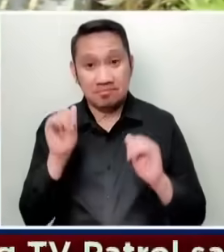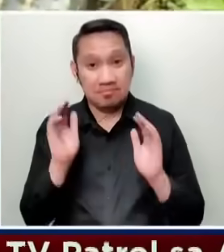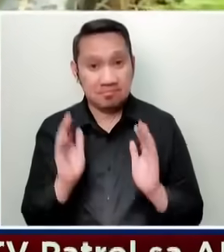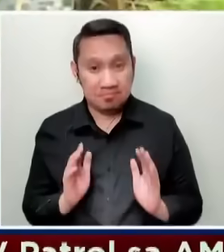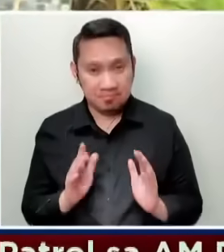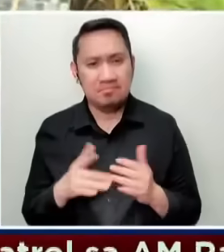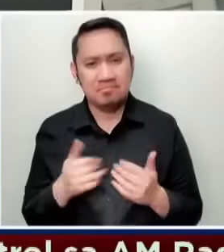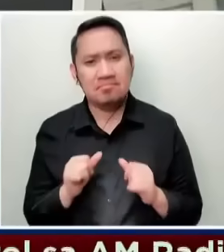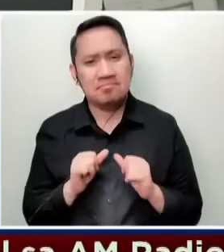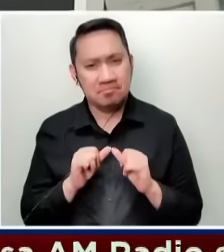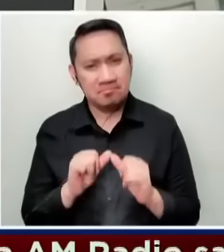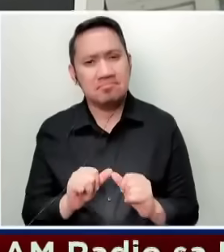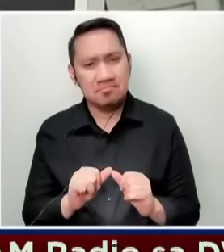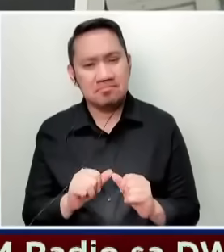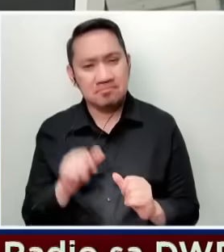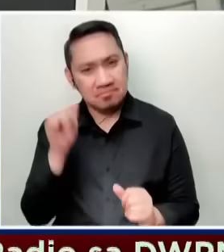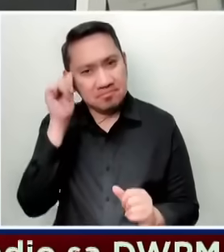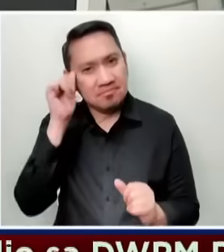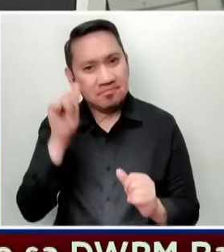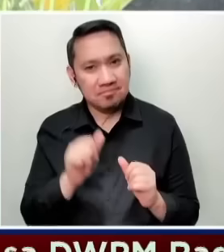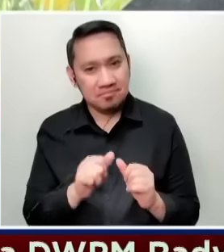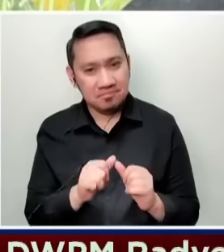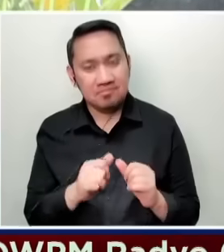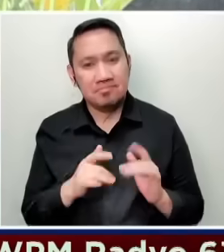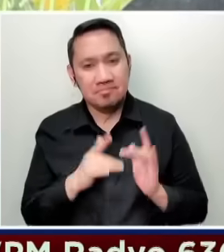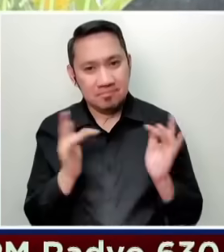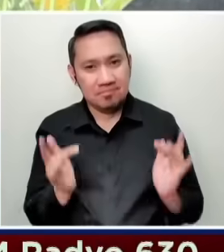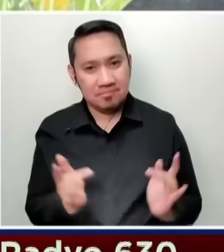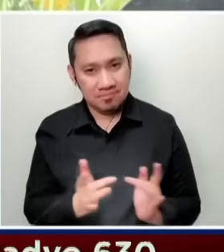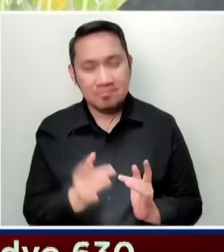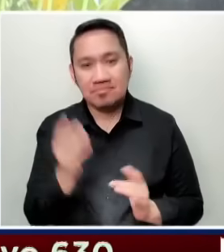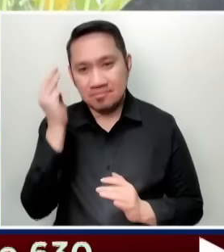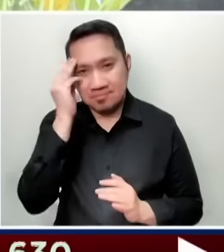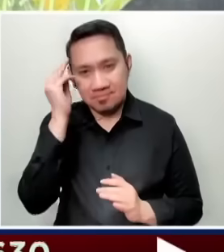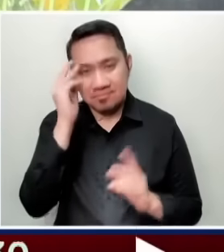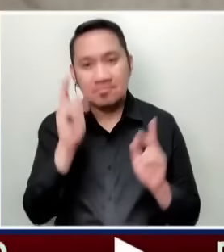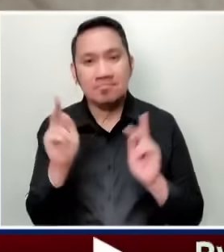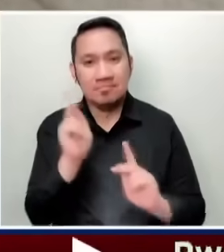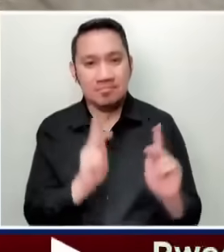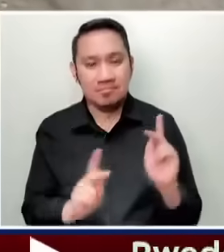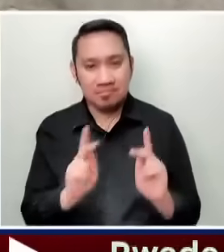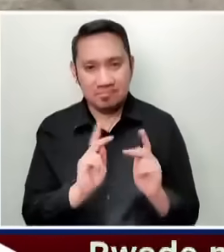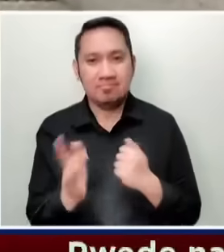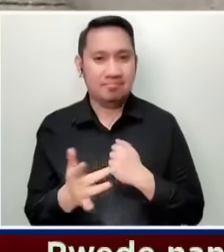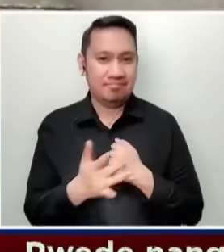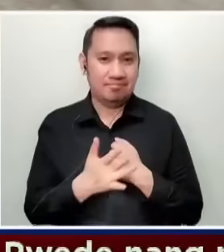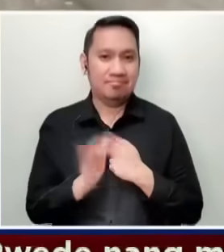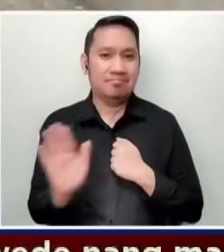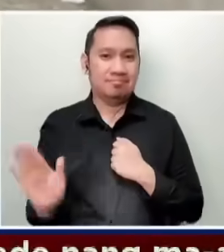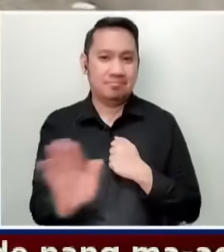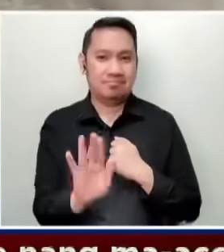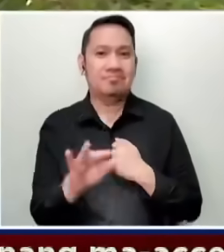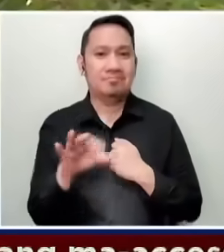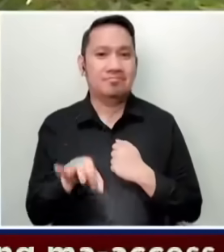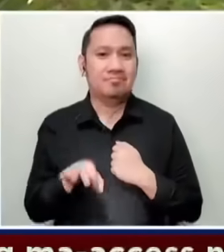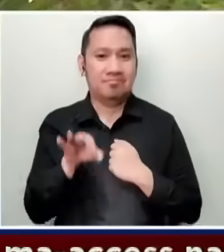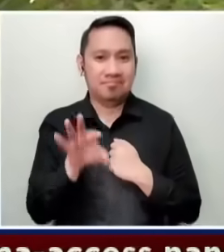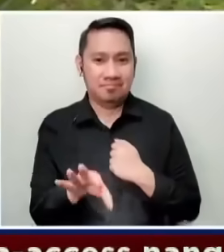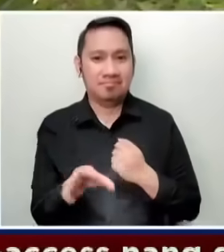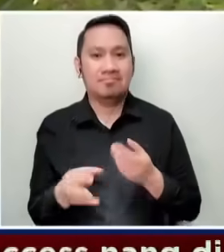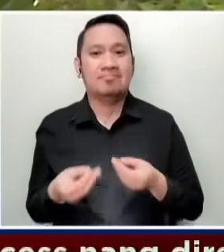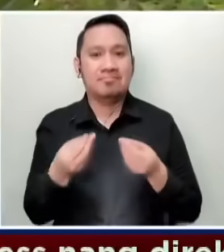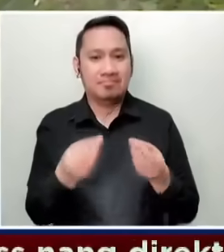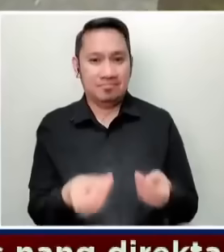sila nabubuhay sa puso at isip ng mga taong naantig ng mga kontribusyong iniwan nila